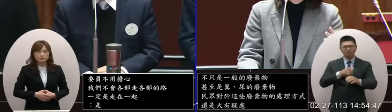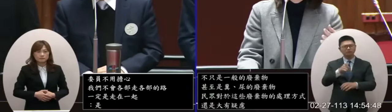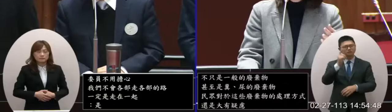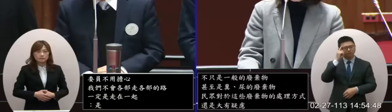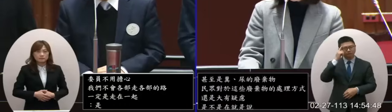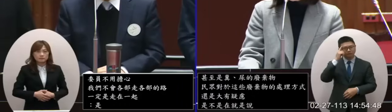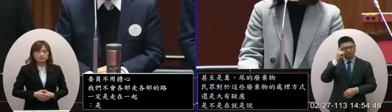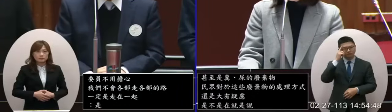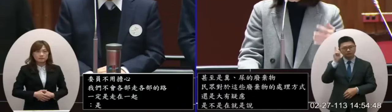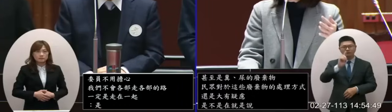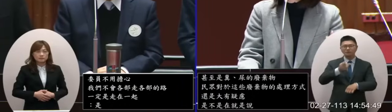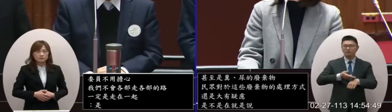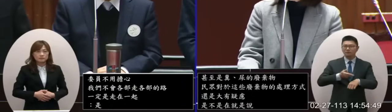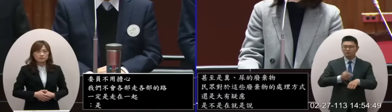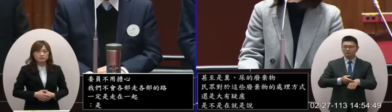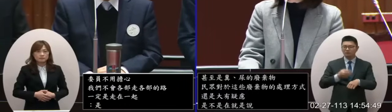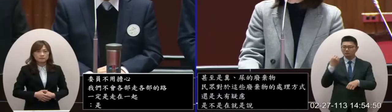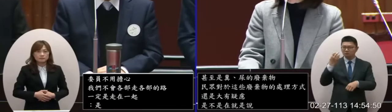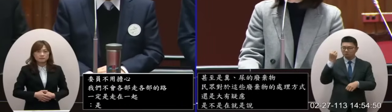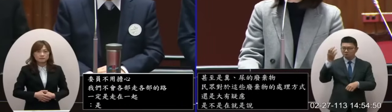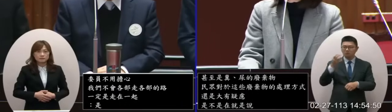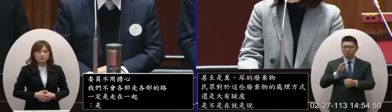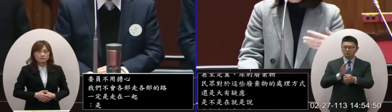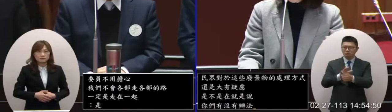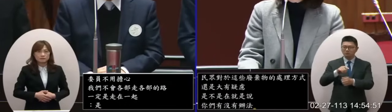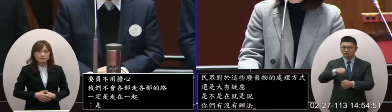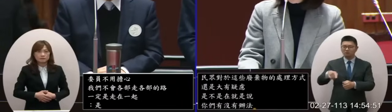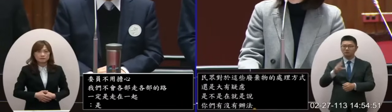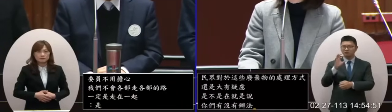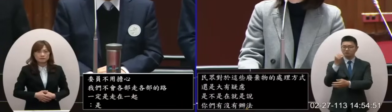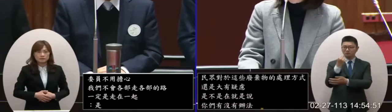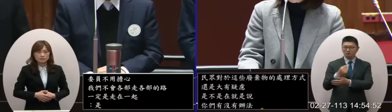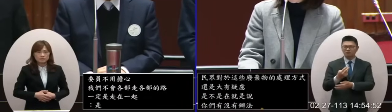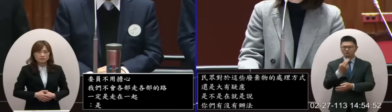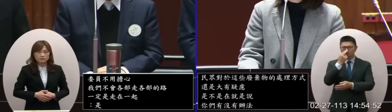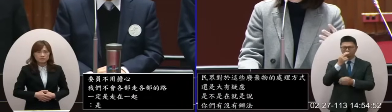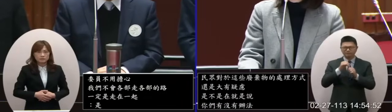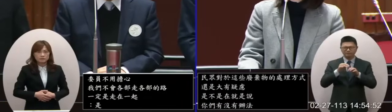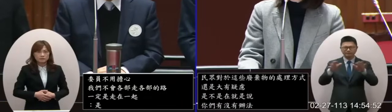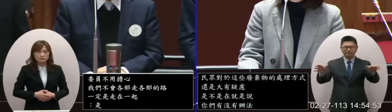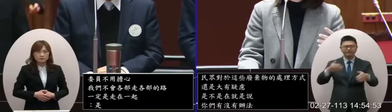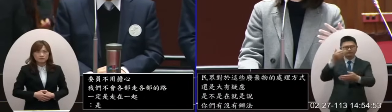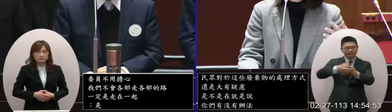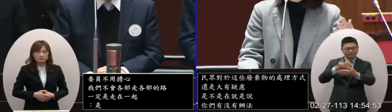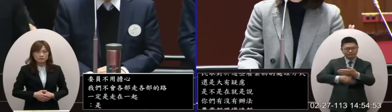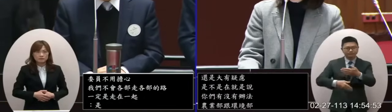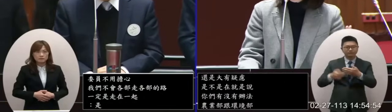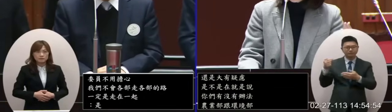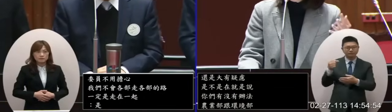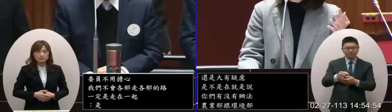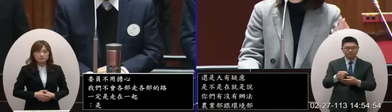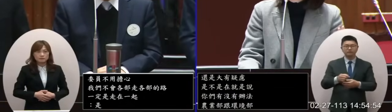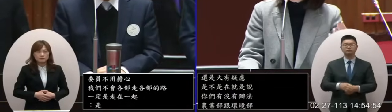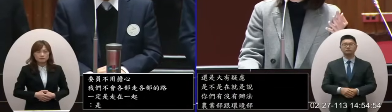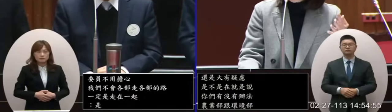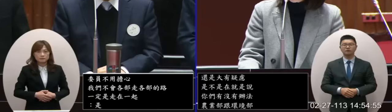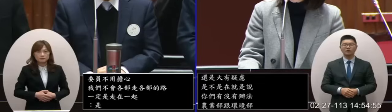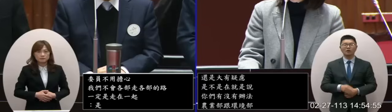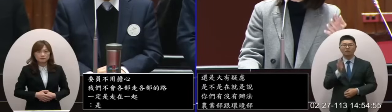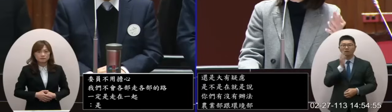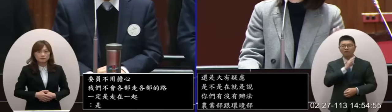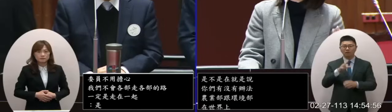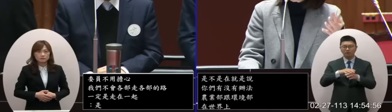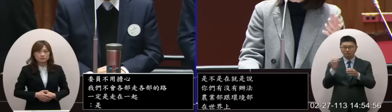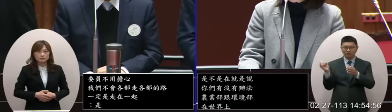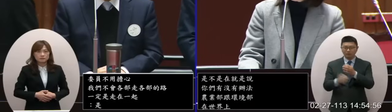办法采取更先进的做法，减少那个味道的产生，减少这些废弃物的